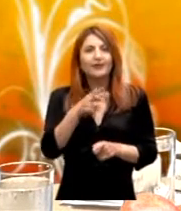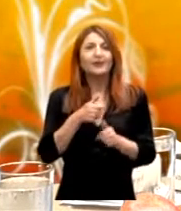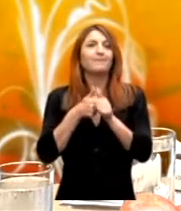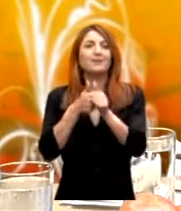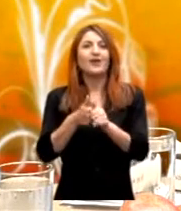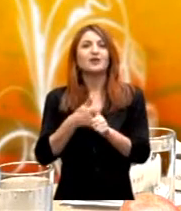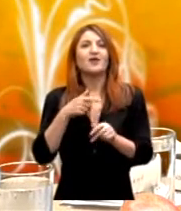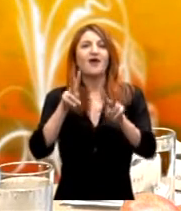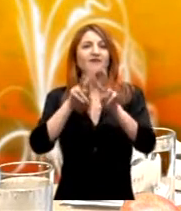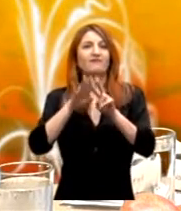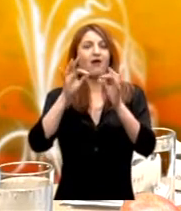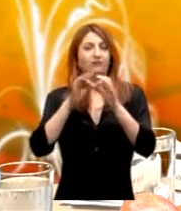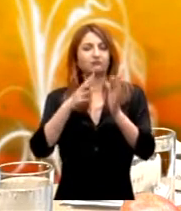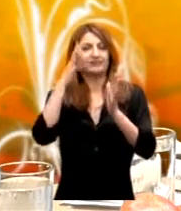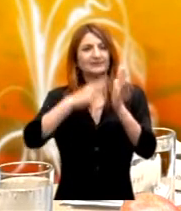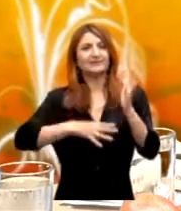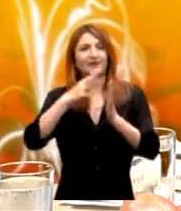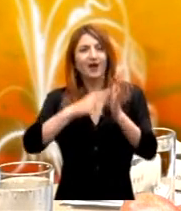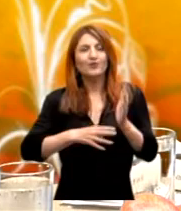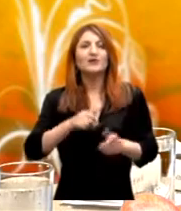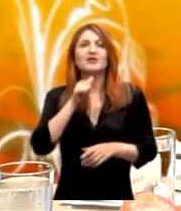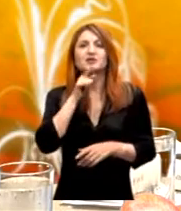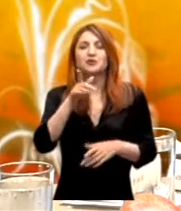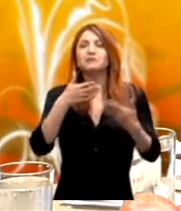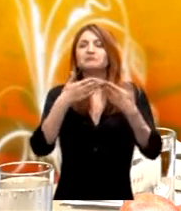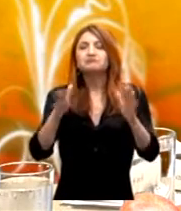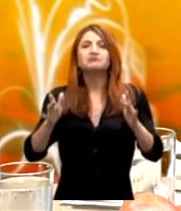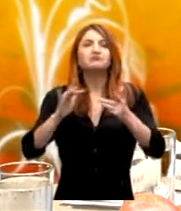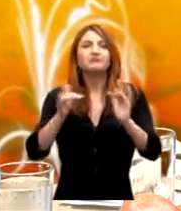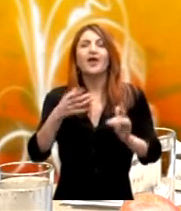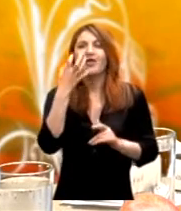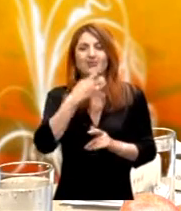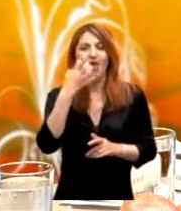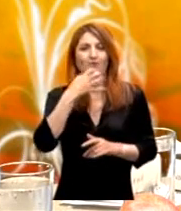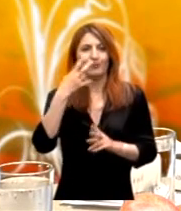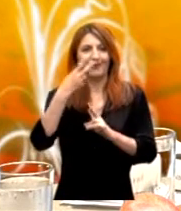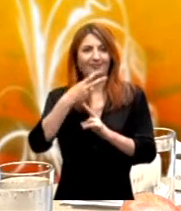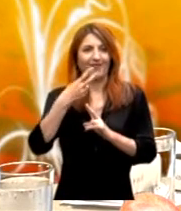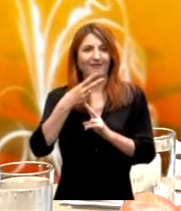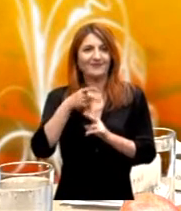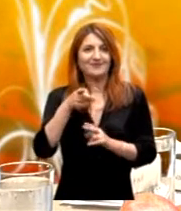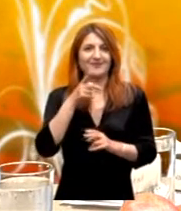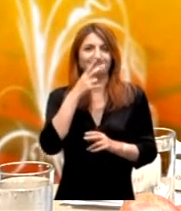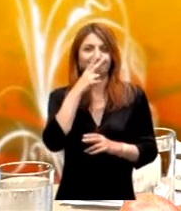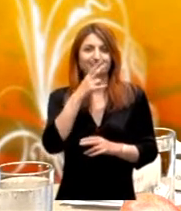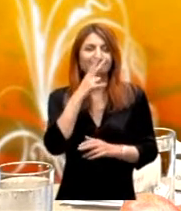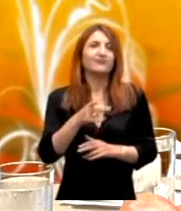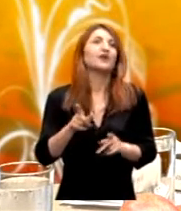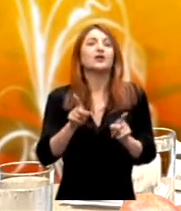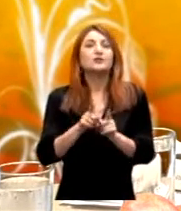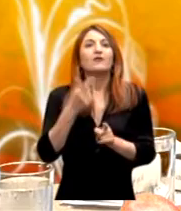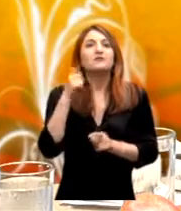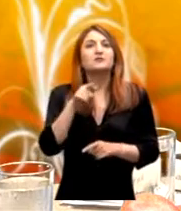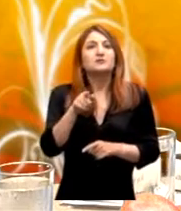našu web stranicu, ali i da otvarate portale od Jabuka TV. Pa mislim da u svakom slučaju ste